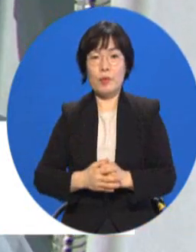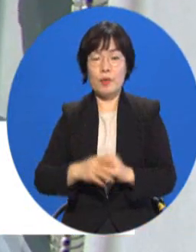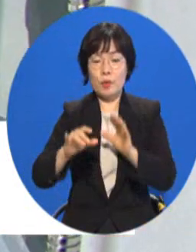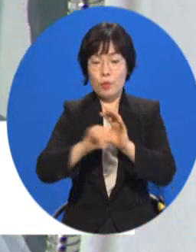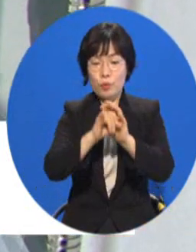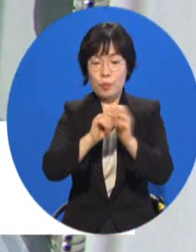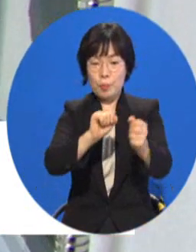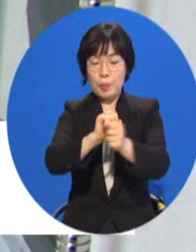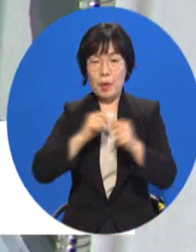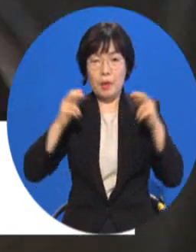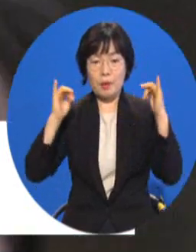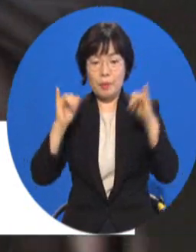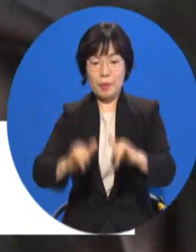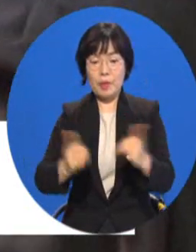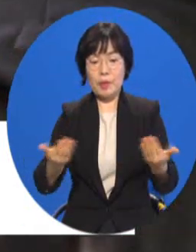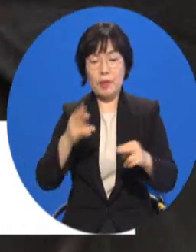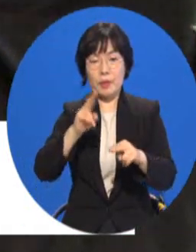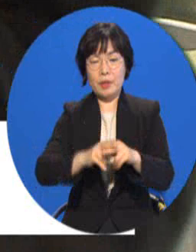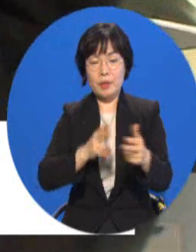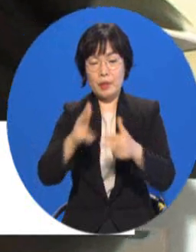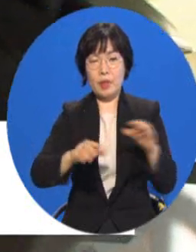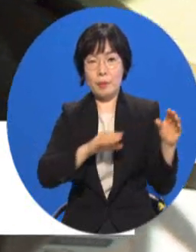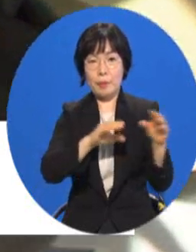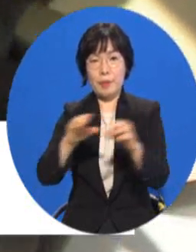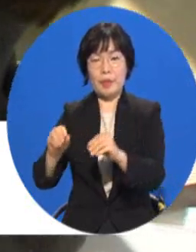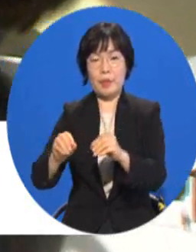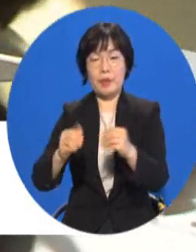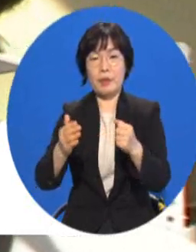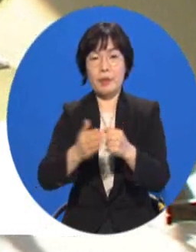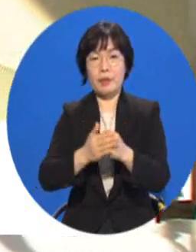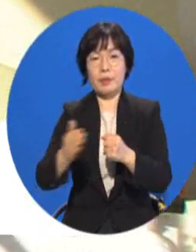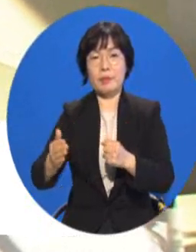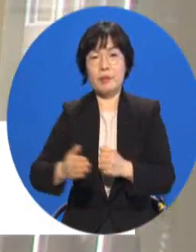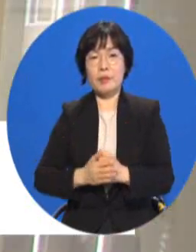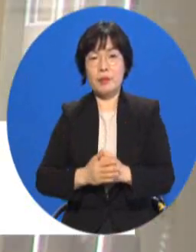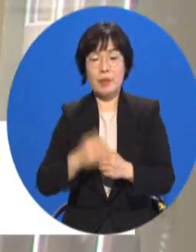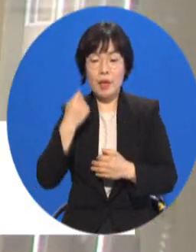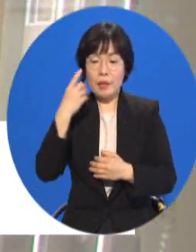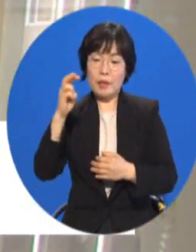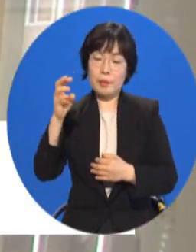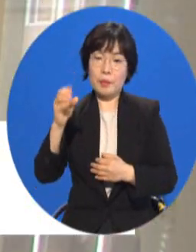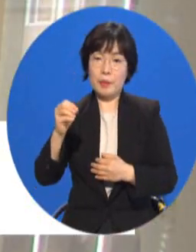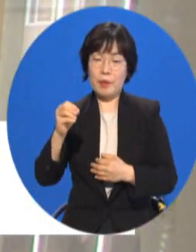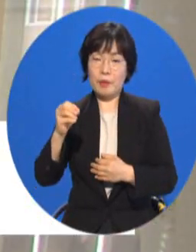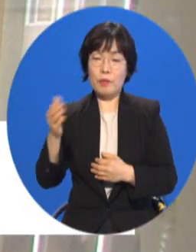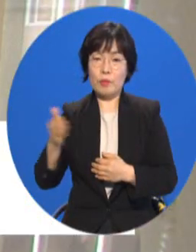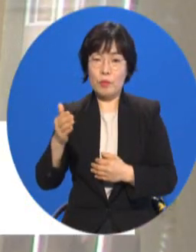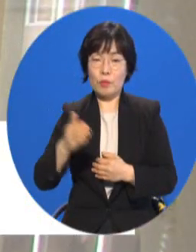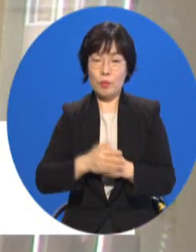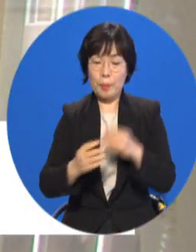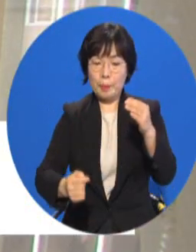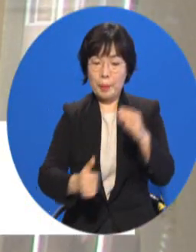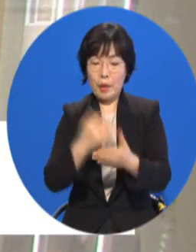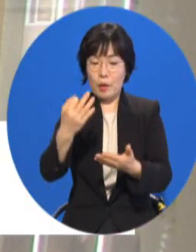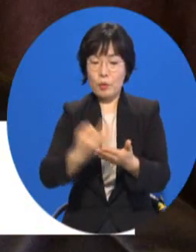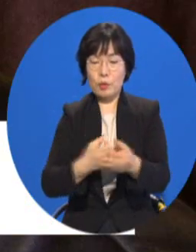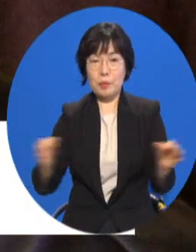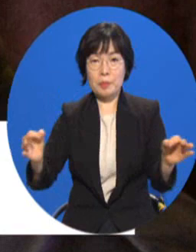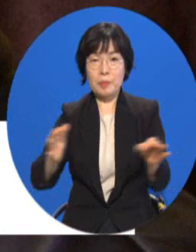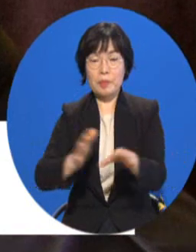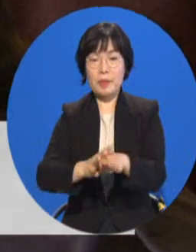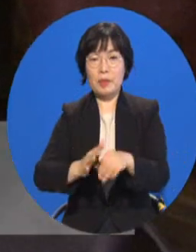코로나 감염 우려로 노인 일자리 사업이 중단됐기 때문인데 한 달 30만 원 남짓한 유일한 수입이